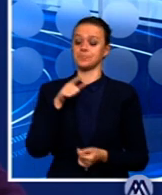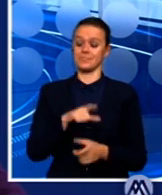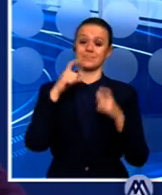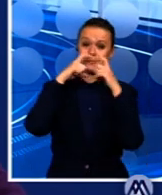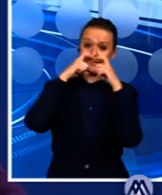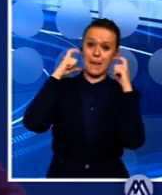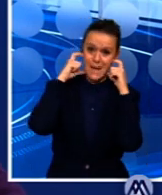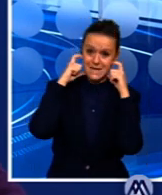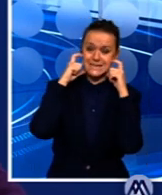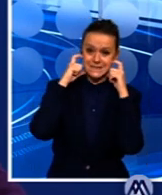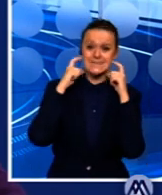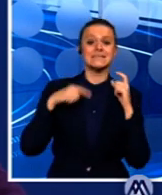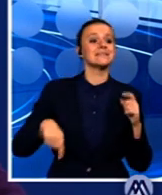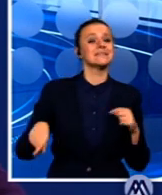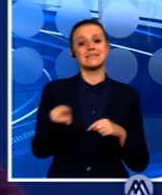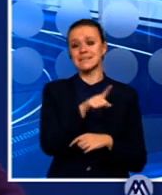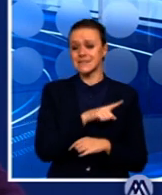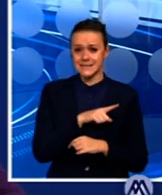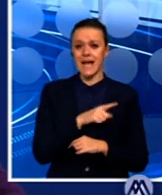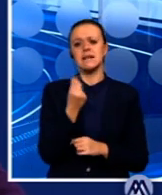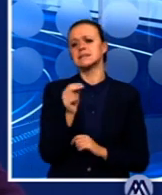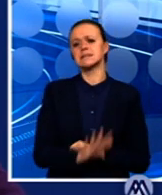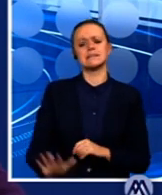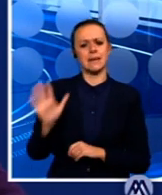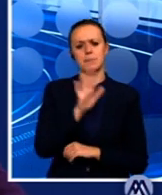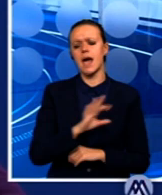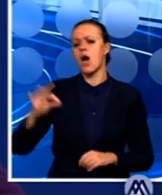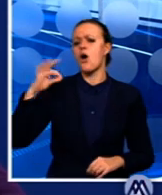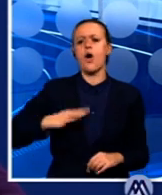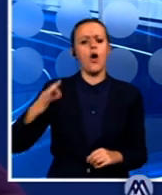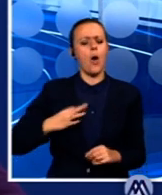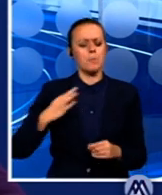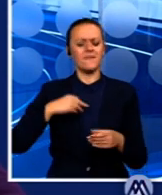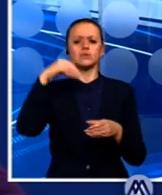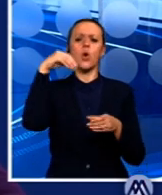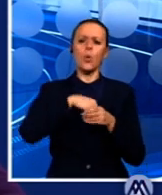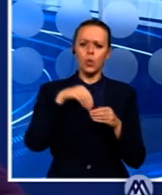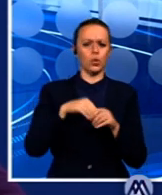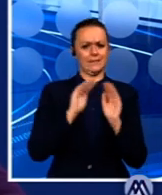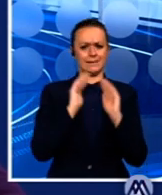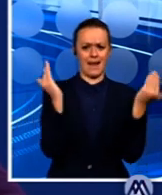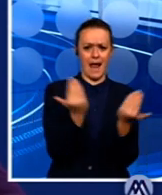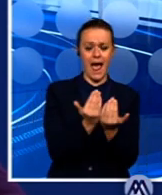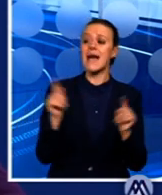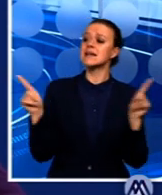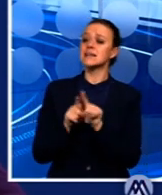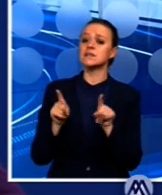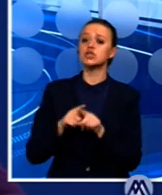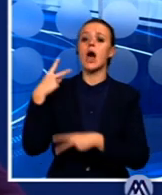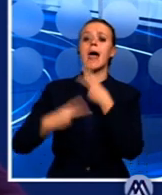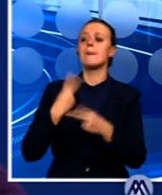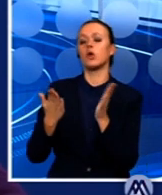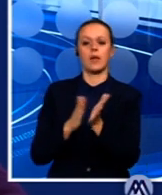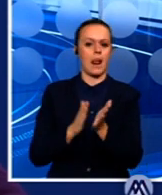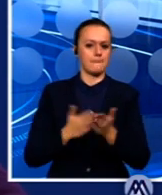našoj zemlji obavezno u svim zatvorenim prostorima i na otvorenim prostorima ukoliko čekate